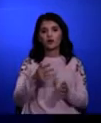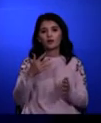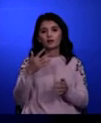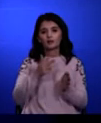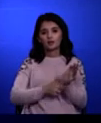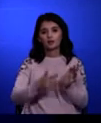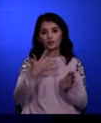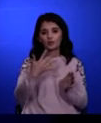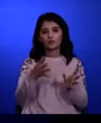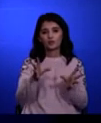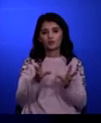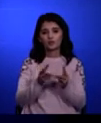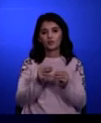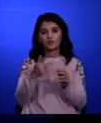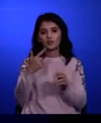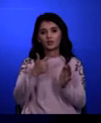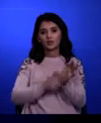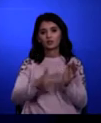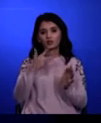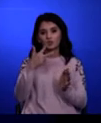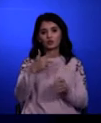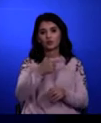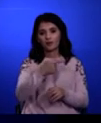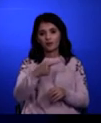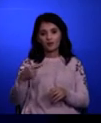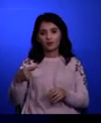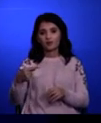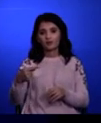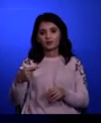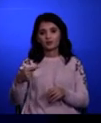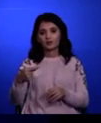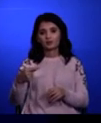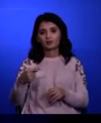85 bilan 73 ning ayirmasi